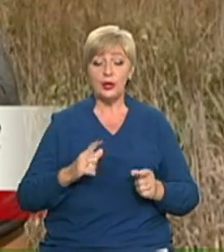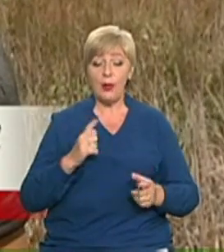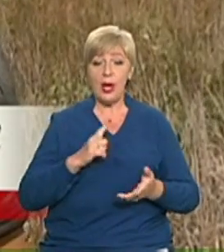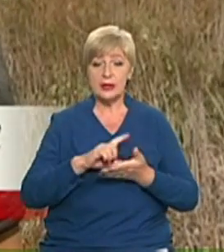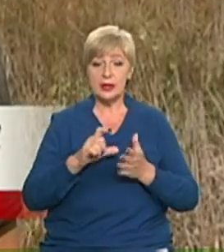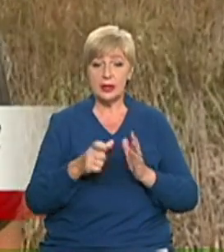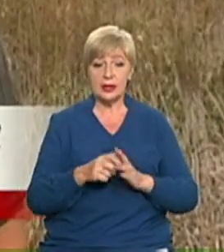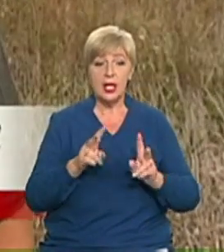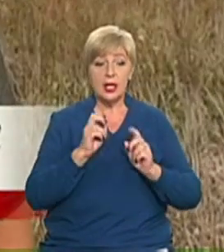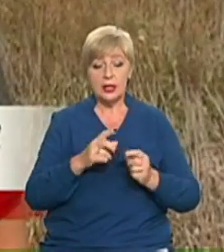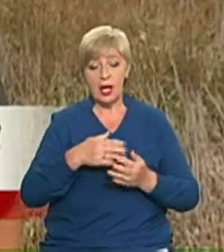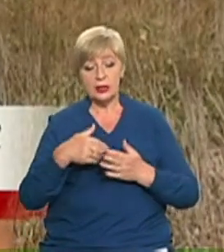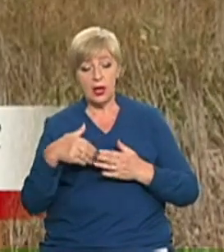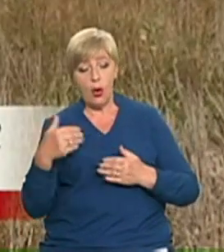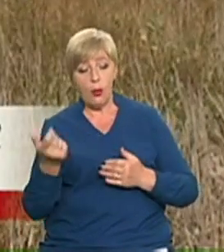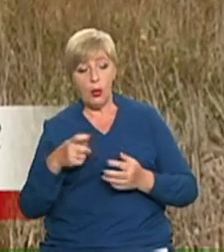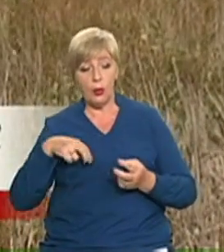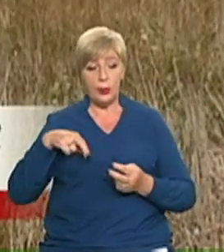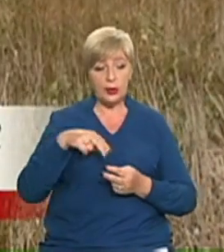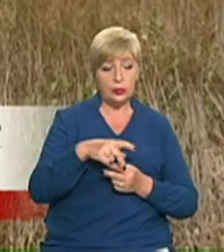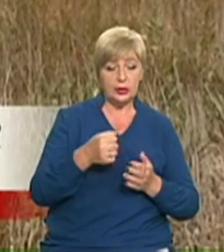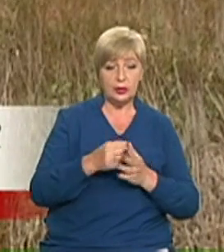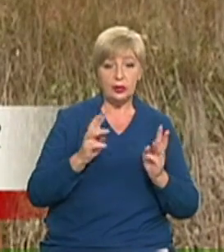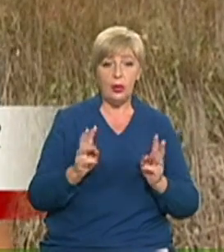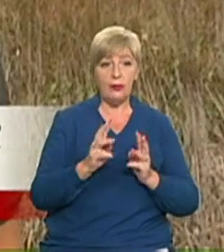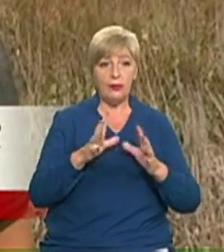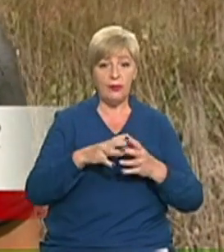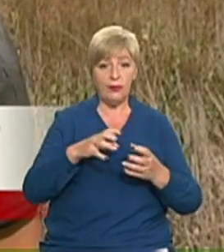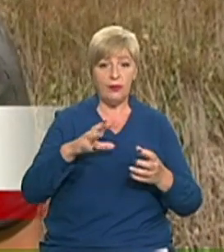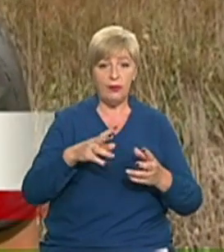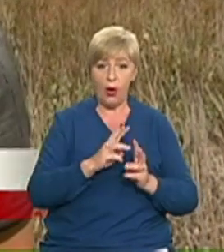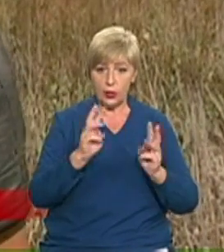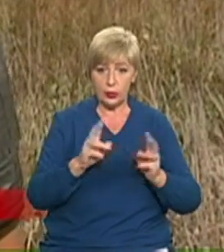боку підходити до вогню, як не надихатись диму, які засоби